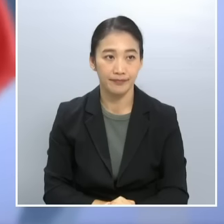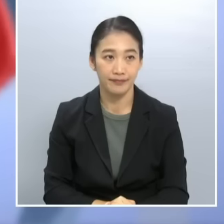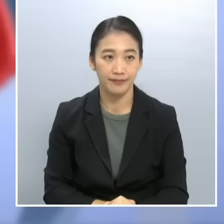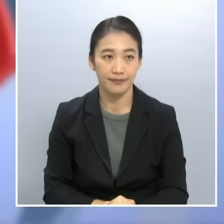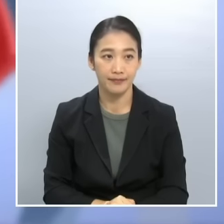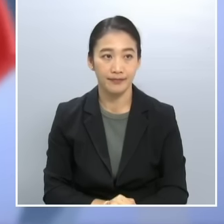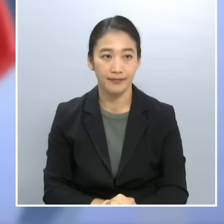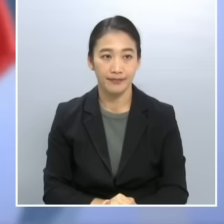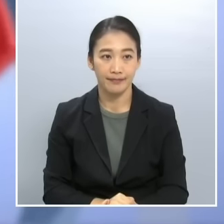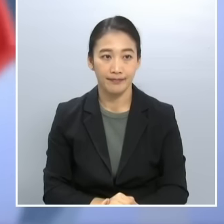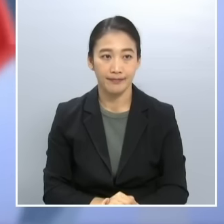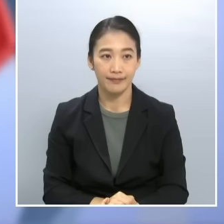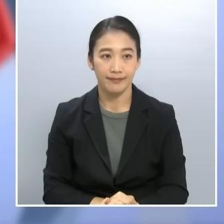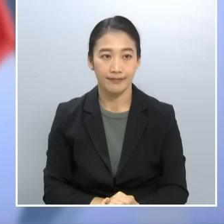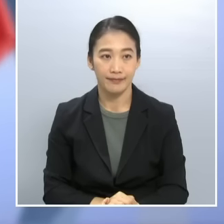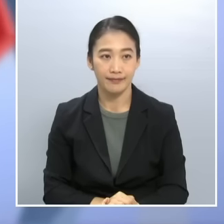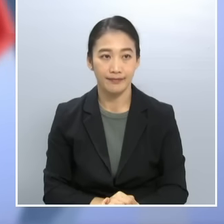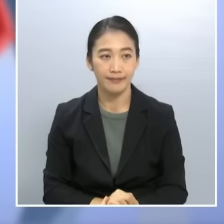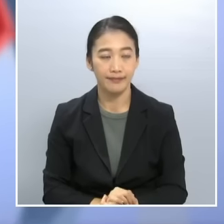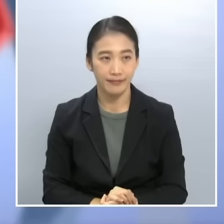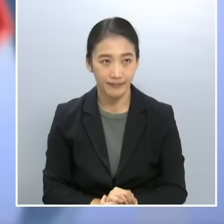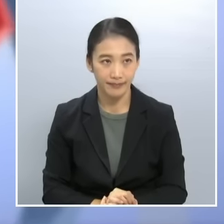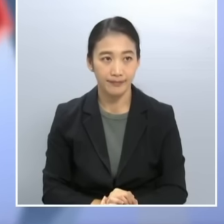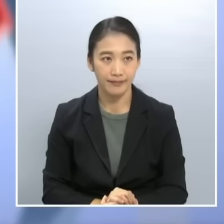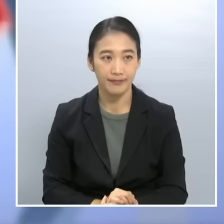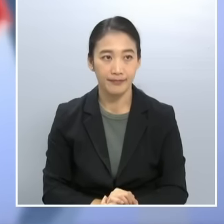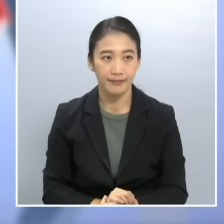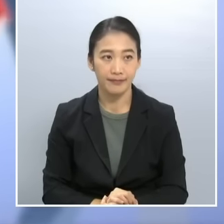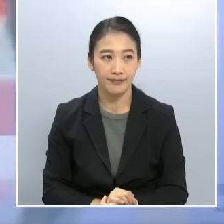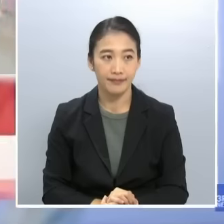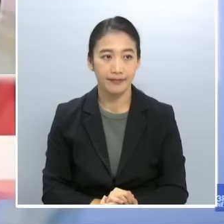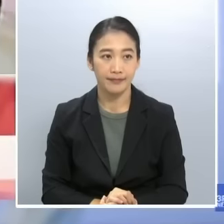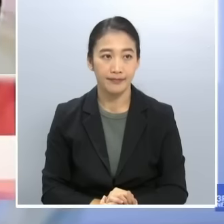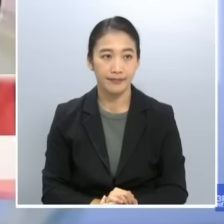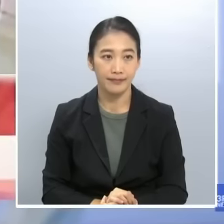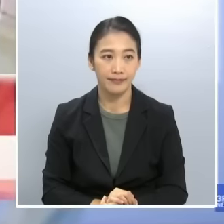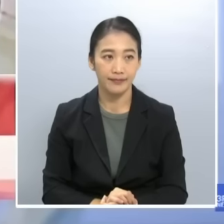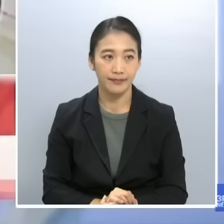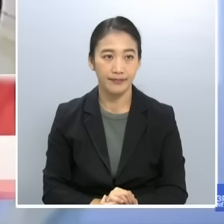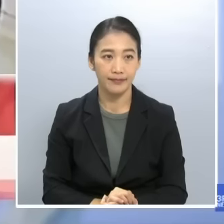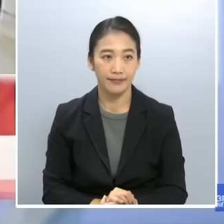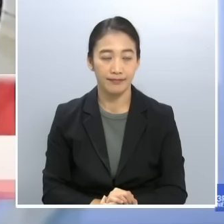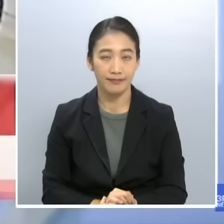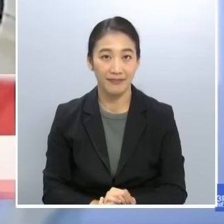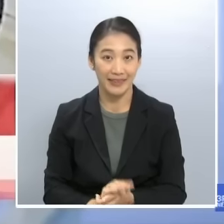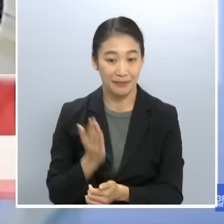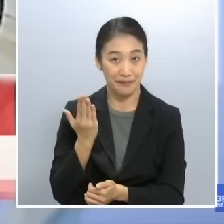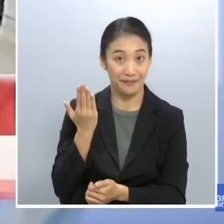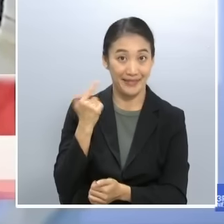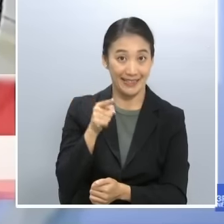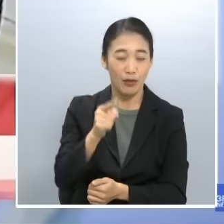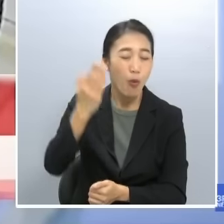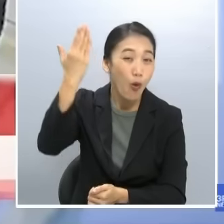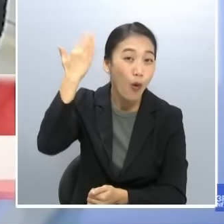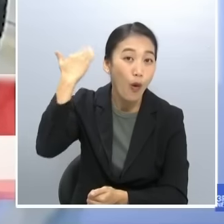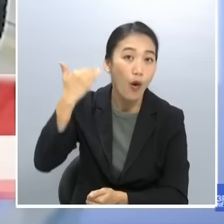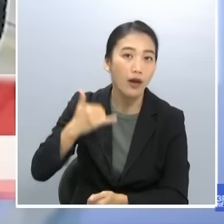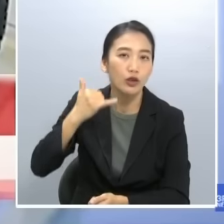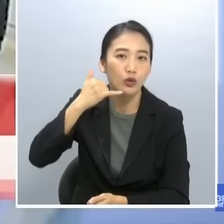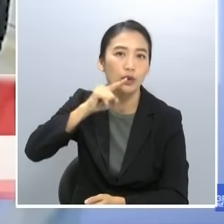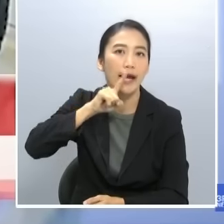มั้ยคะใช่มั้ยอันนี้หมวยถามพรใช่มั้ยอ่ะลองฟังดูอ่ะแล้วเคยเห็นรถสีแดงคันที่เปิดในกล้อง